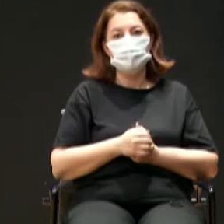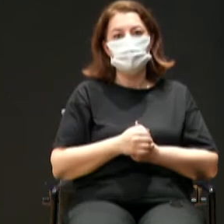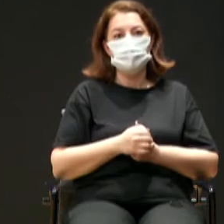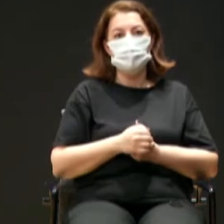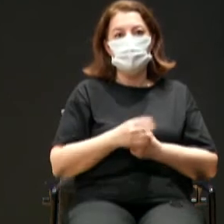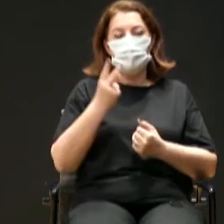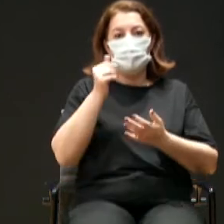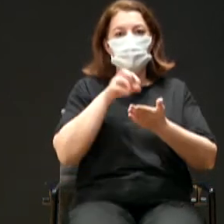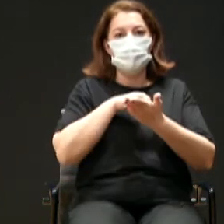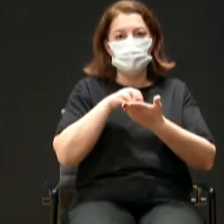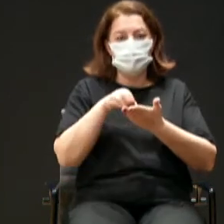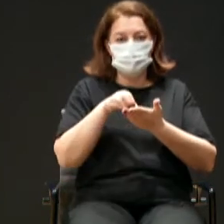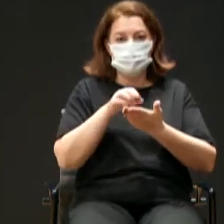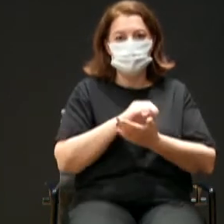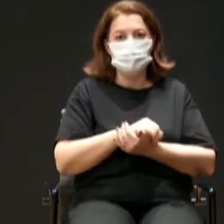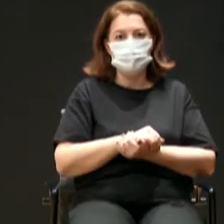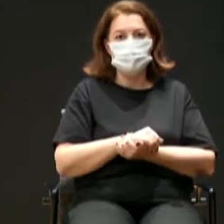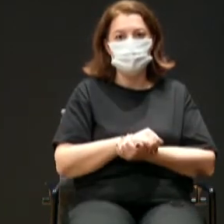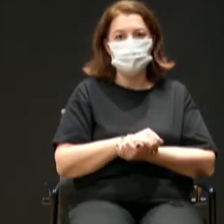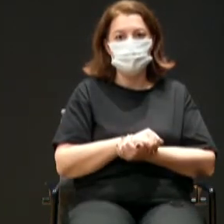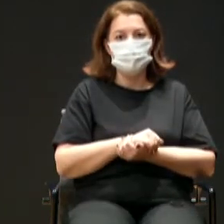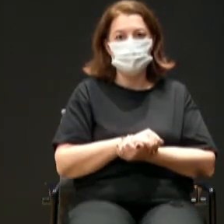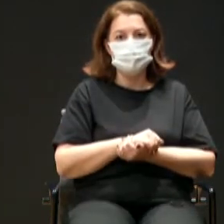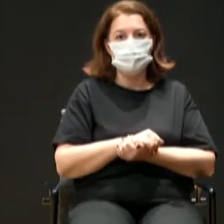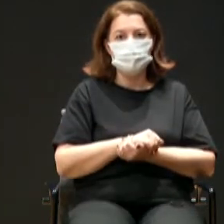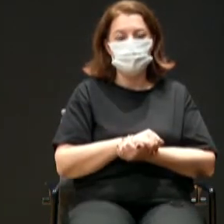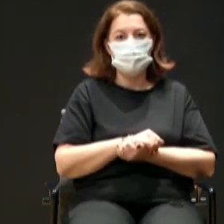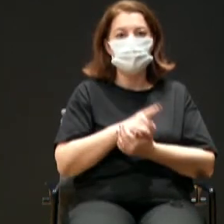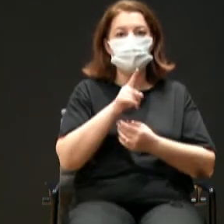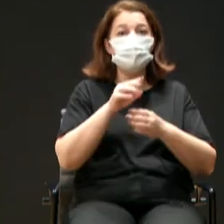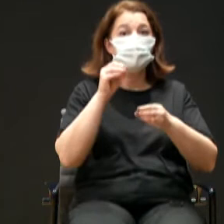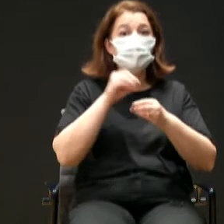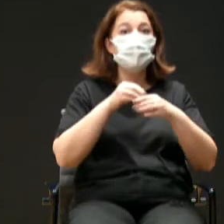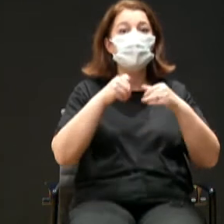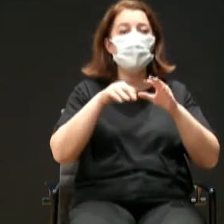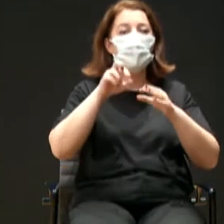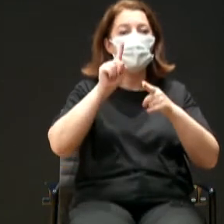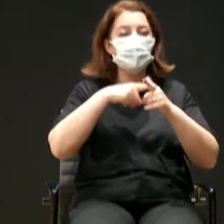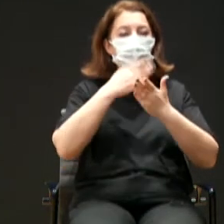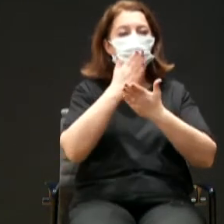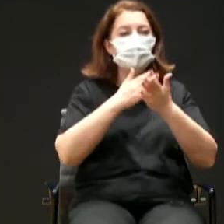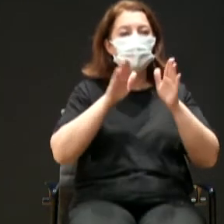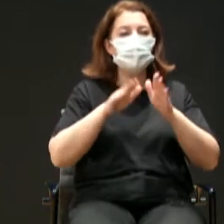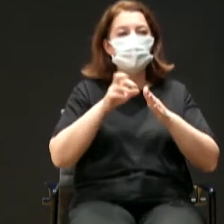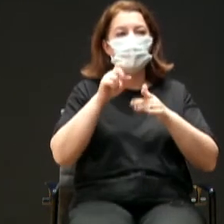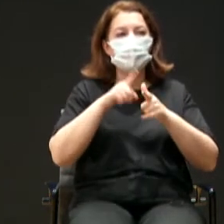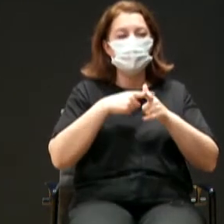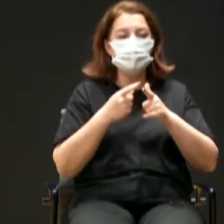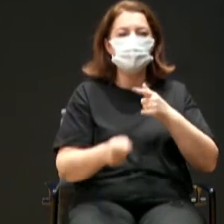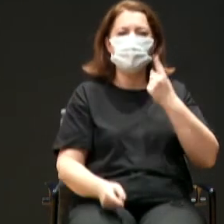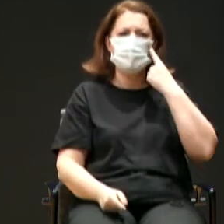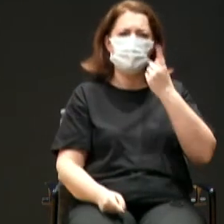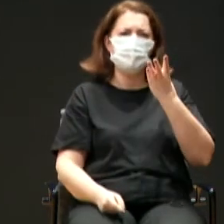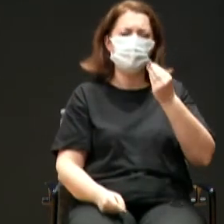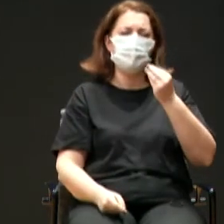Beylikdüzü'nün bütçesi, yani bu tamamlanmayan projeler, yarım kalan projeler... Bakın şimdi ben şurada şunu